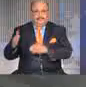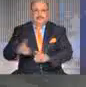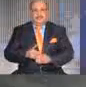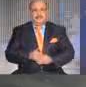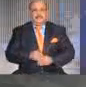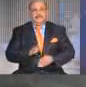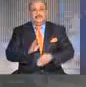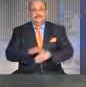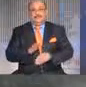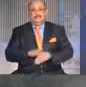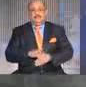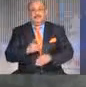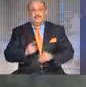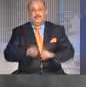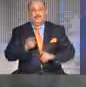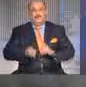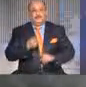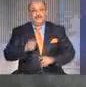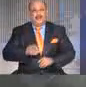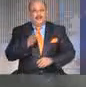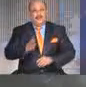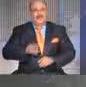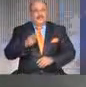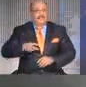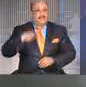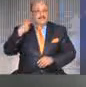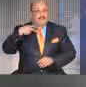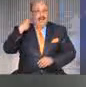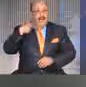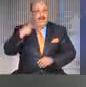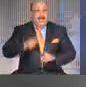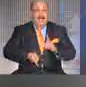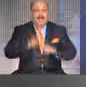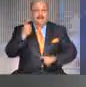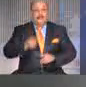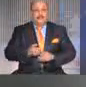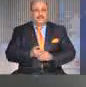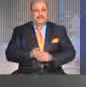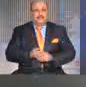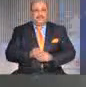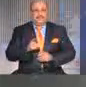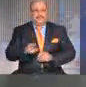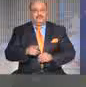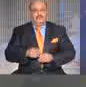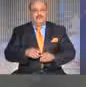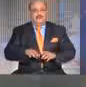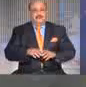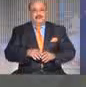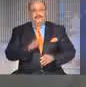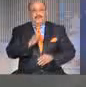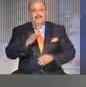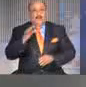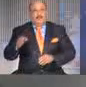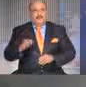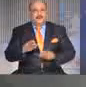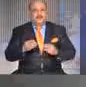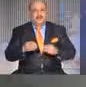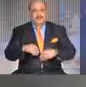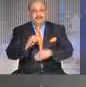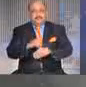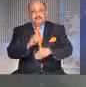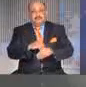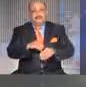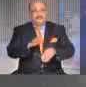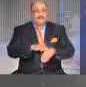التحسيس والتوعية بأهمية استكمال مشروع السكة الحديدية بولاية مدنين دفع أهالي الجهة إلى الانطلاق في حملة